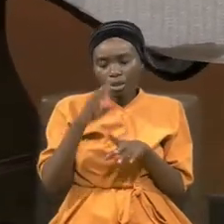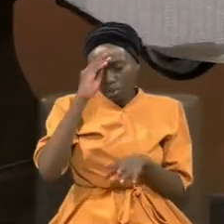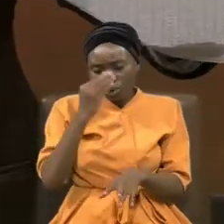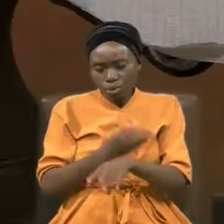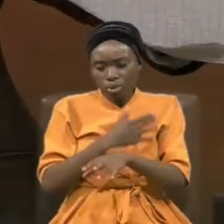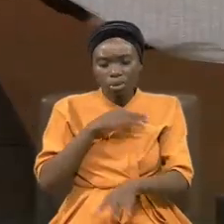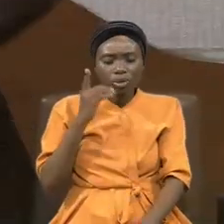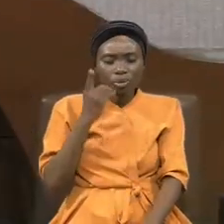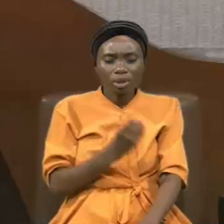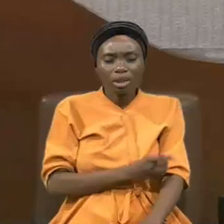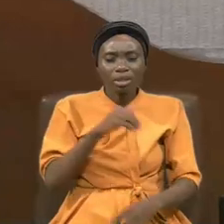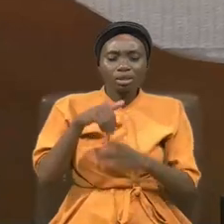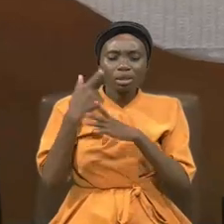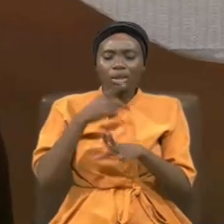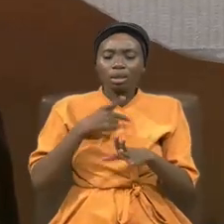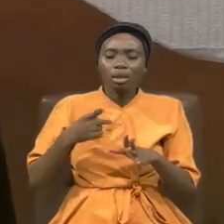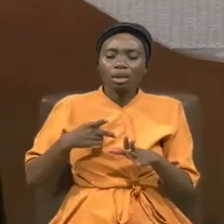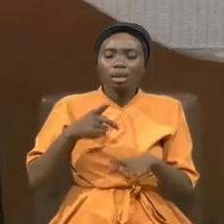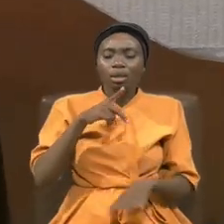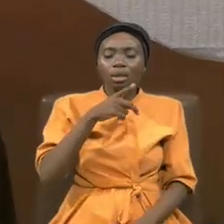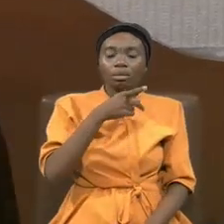et des filles dans le royaume de Dieu,